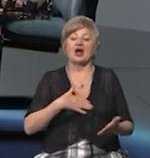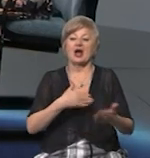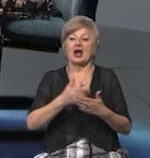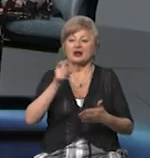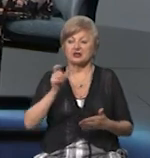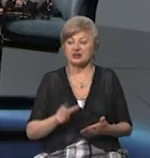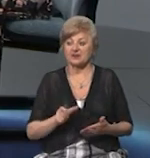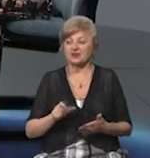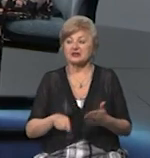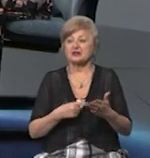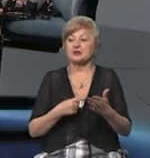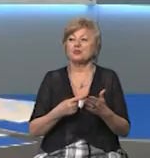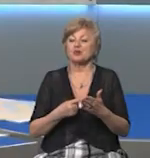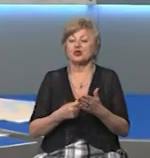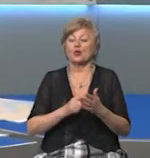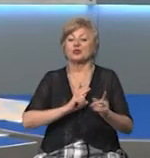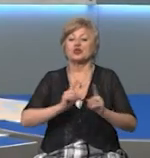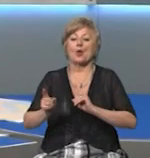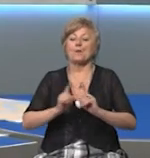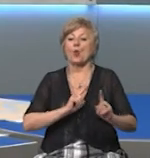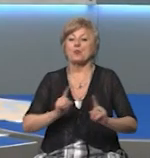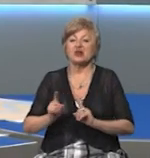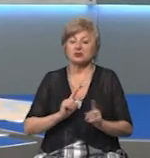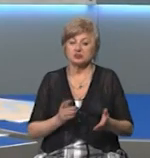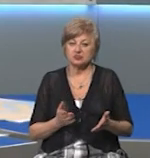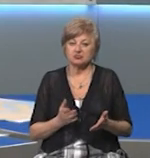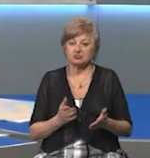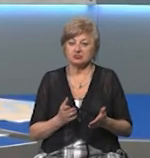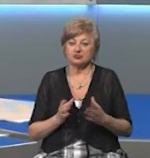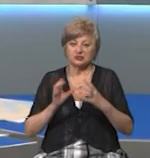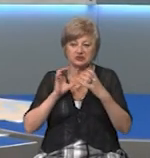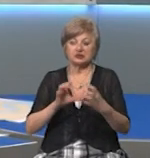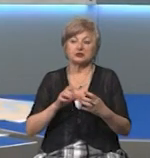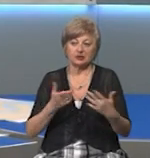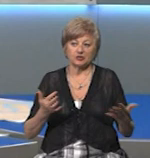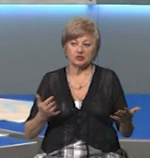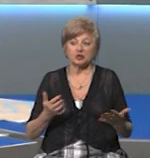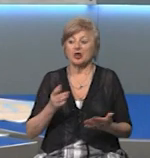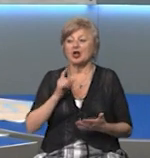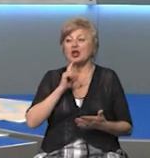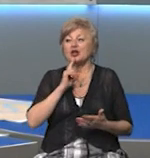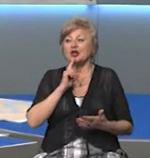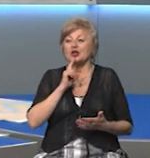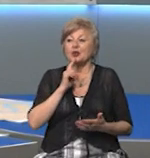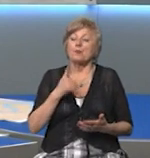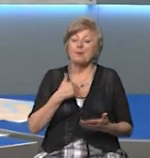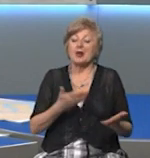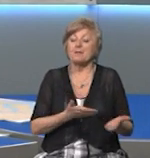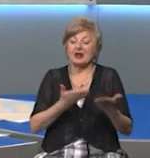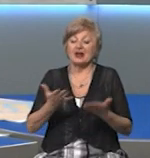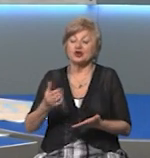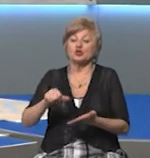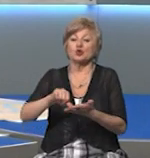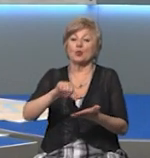у сфері міської мобільності. Вітаю, Сашо, спасибі, що тут. Не буде у нас, хоча ми і запрошували